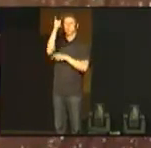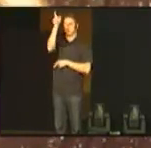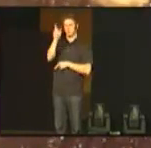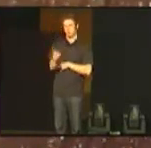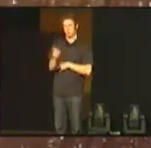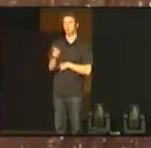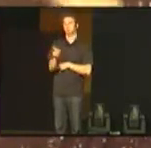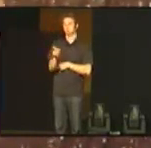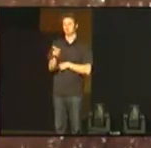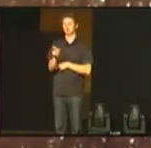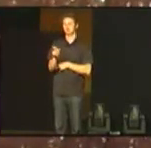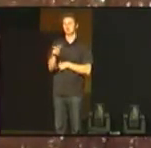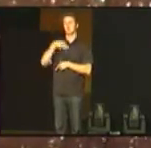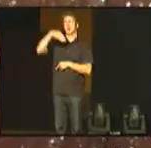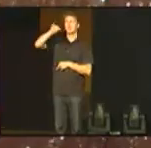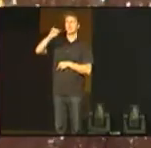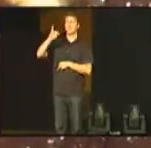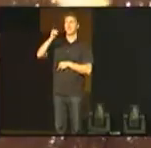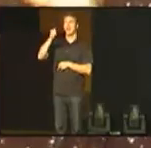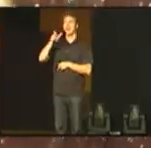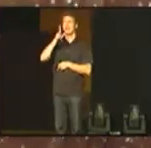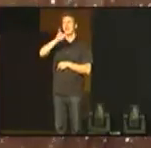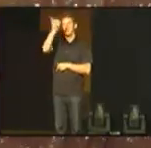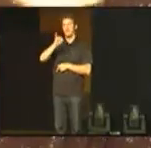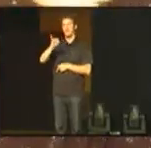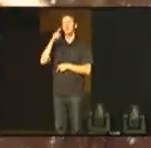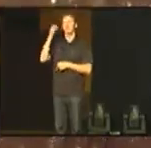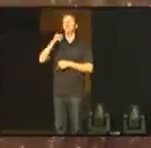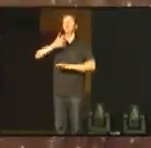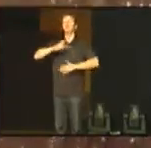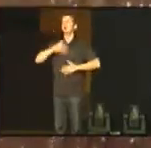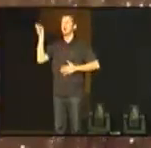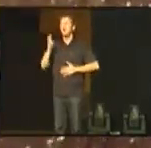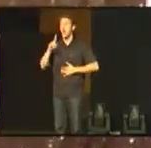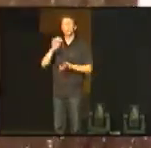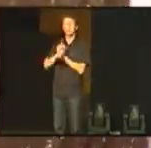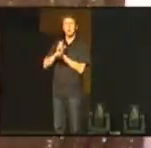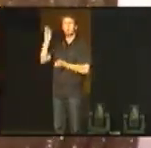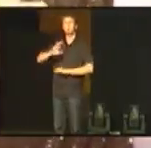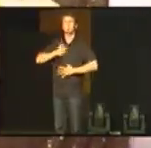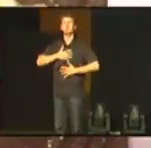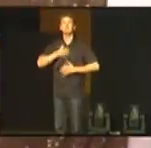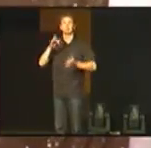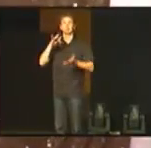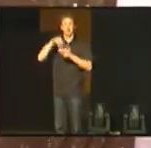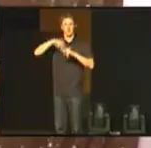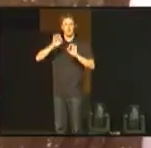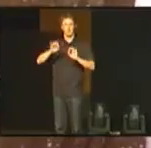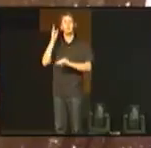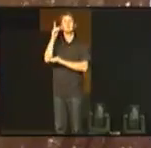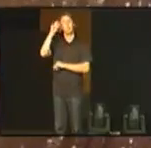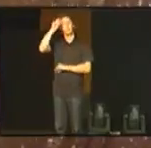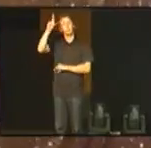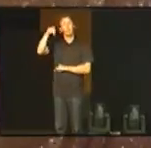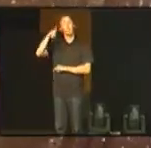persona, la Mireia Hernández, que no estava previst però que finalment ha pogut assistir a aquest acte d'avui. És la diputada de